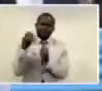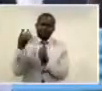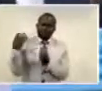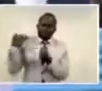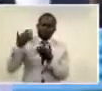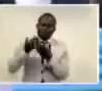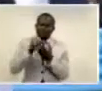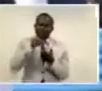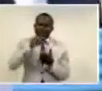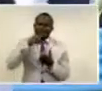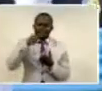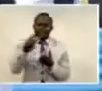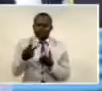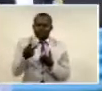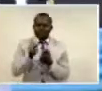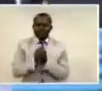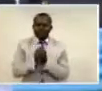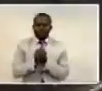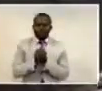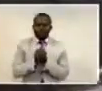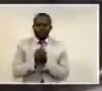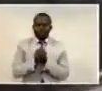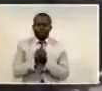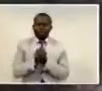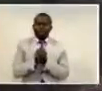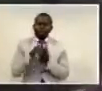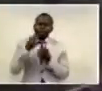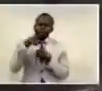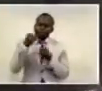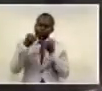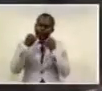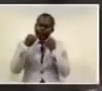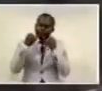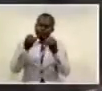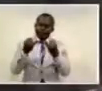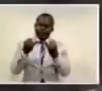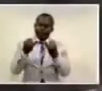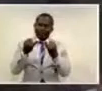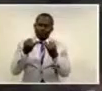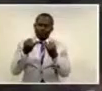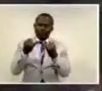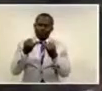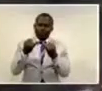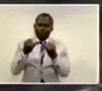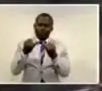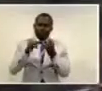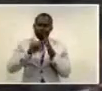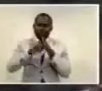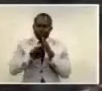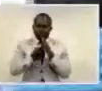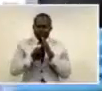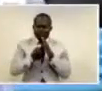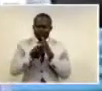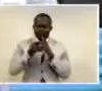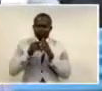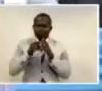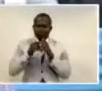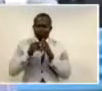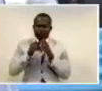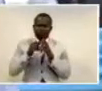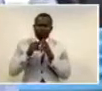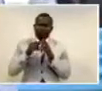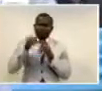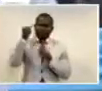ubu nta gisubizo ndahabwa inzego wabigejejemo ni izihe urwo hejuru nahereye kuri komite y'ababyeyi mbere